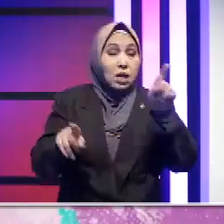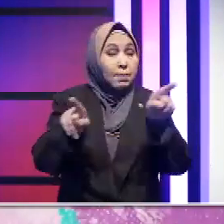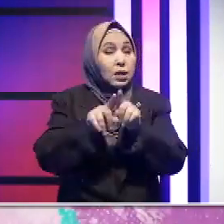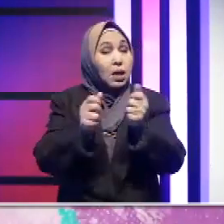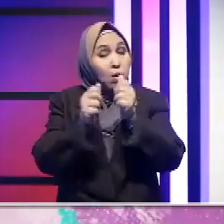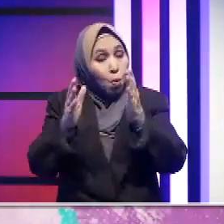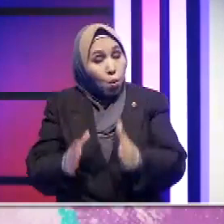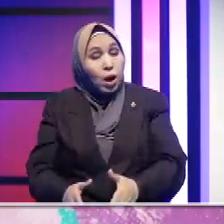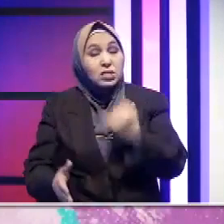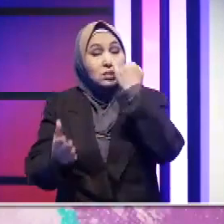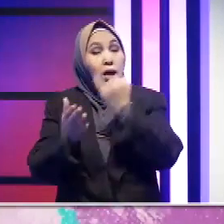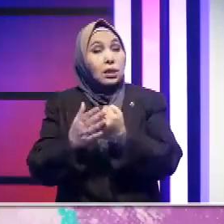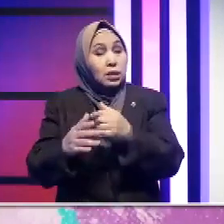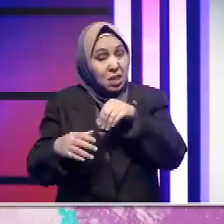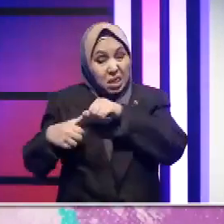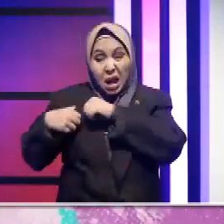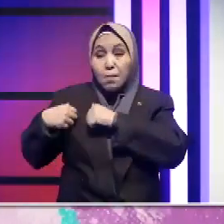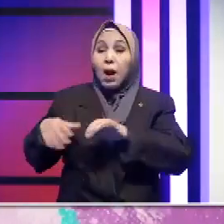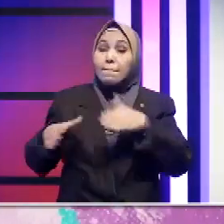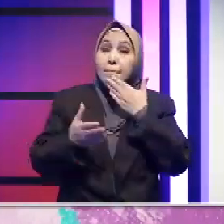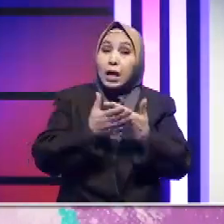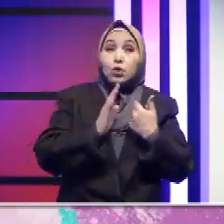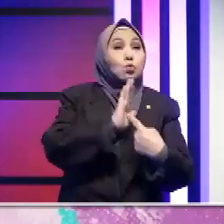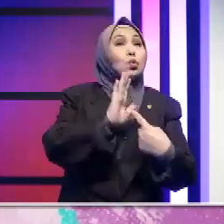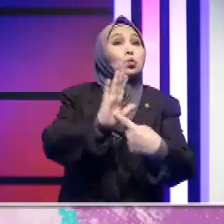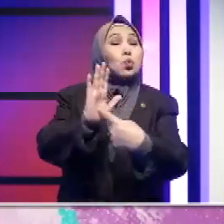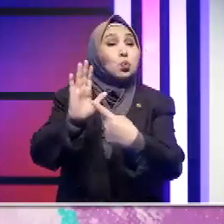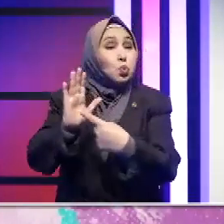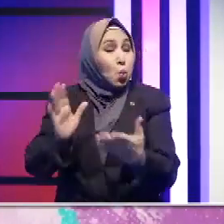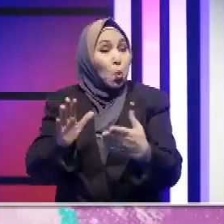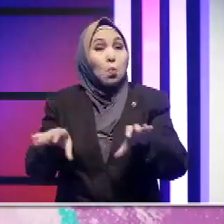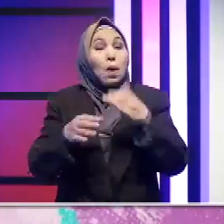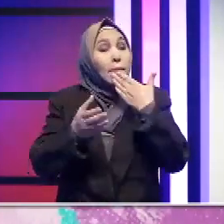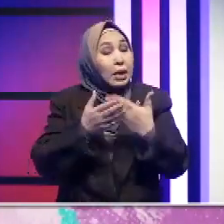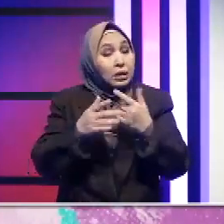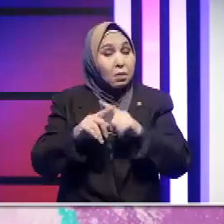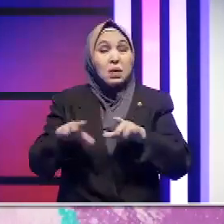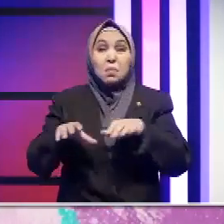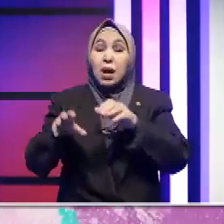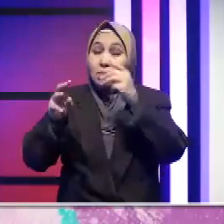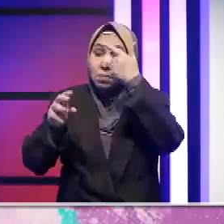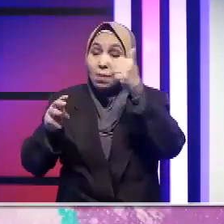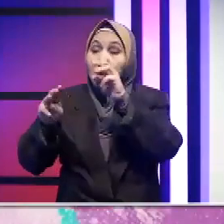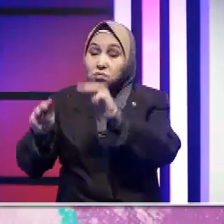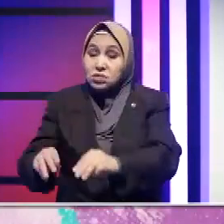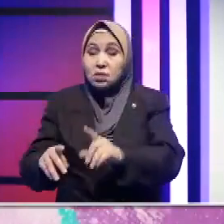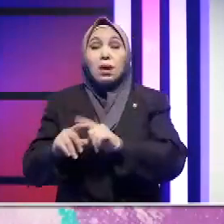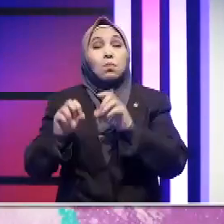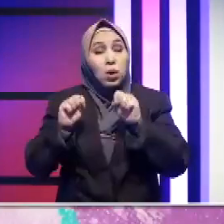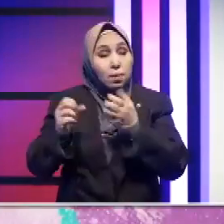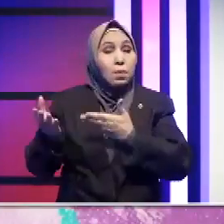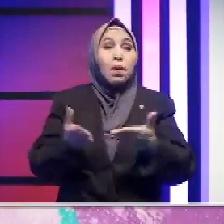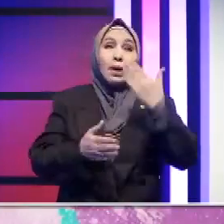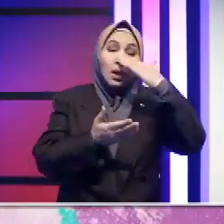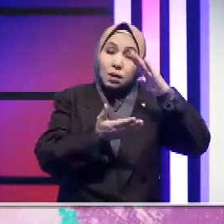buat bayi di bawah tapi dalamnya Yun juga buat Kernel kain manusia dia juga boleh membawa kepada kepada